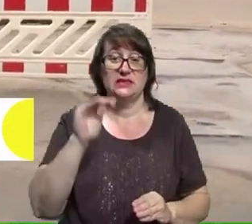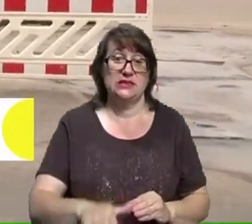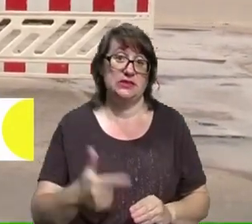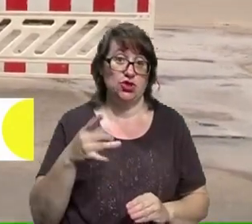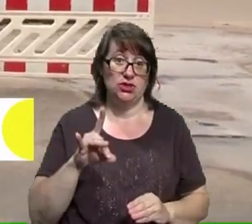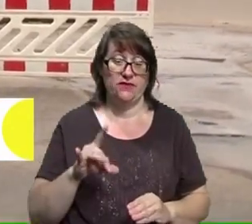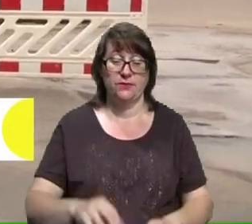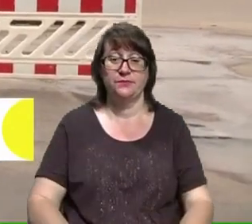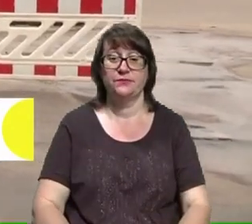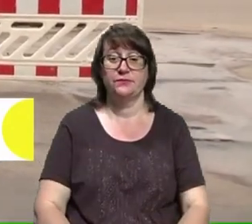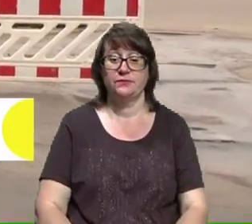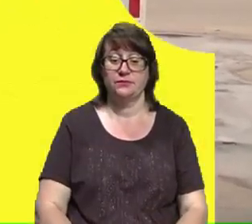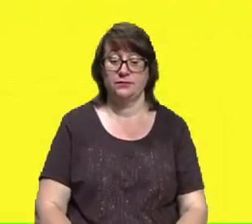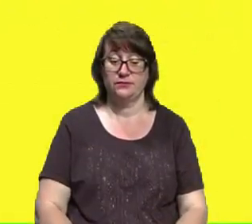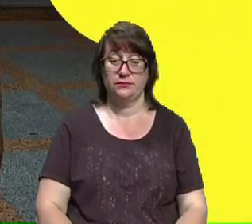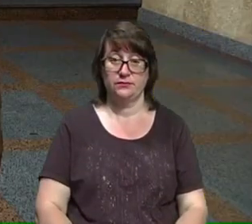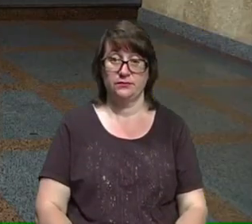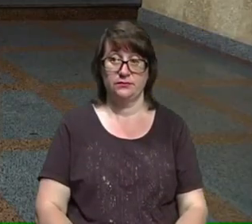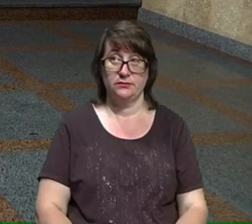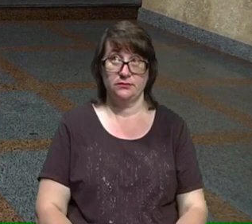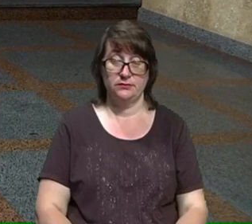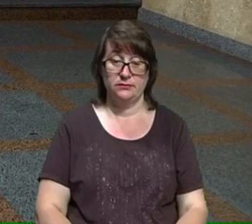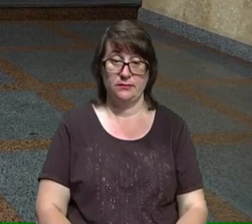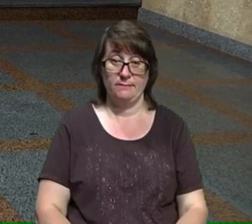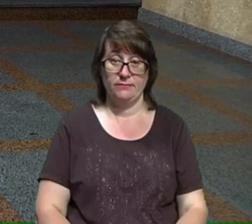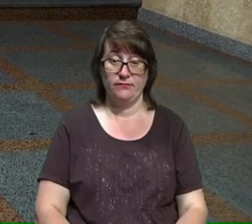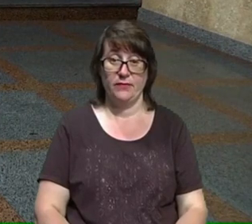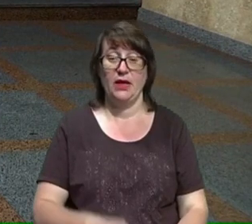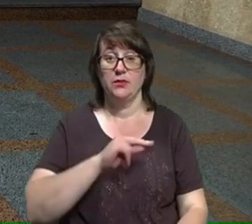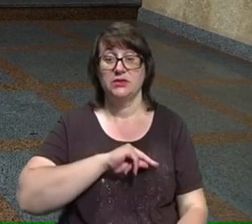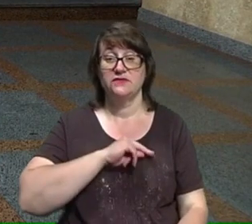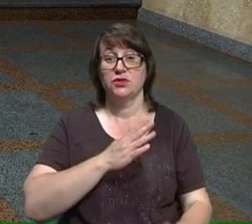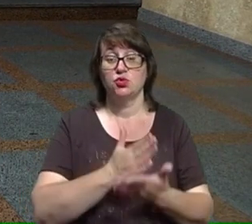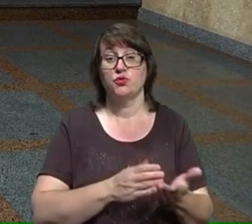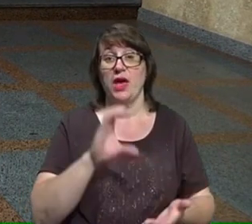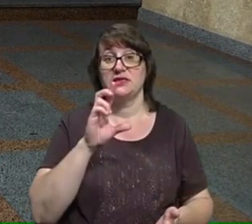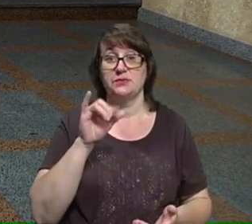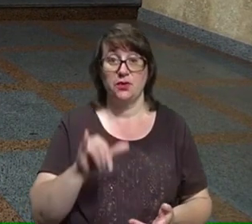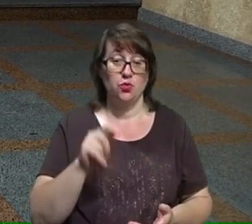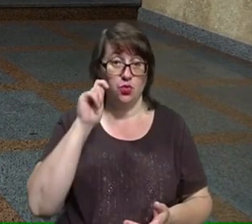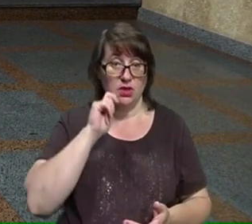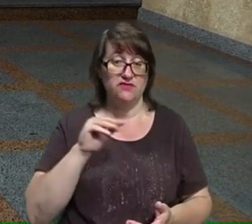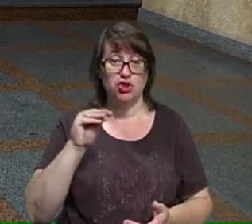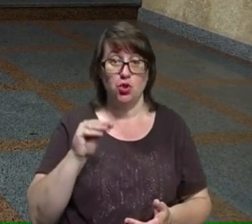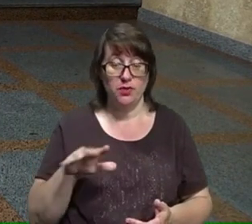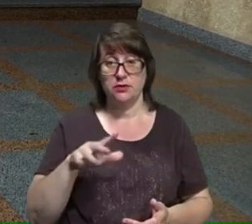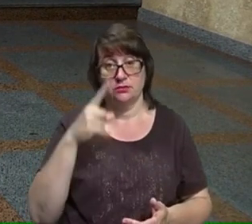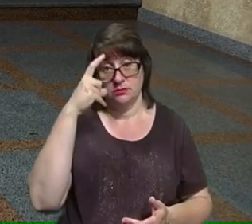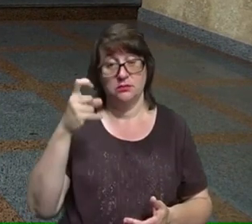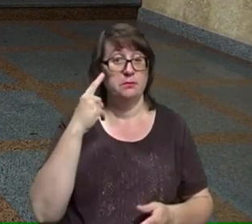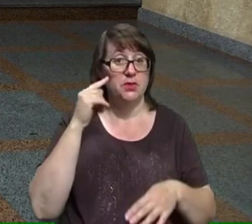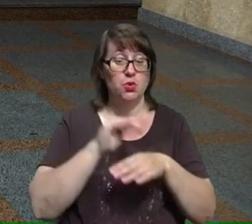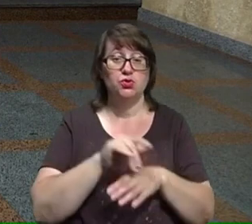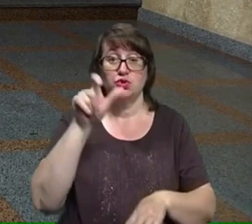Степоренко, Ігор Грач. Новини на Суспільному. Працівники Служби безпеки України у Житомирі оголосили про підозру чоловіку,